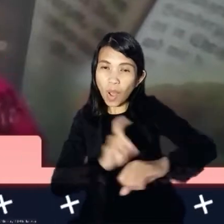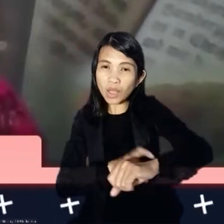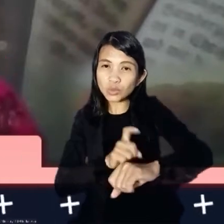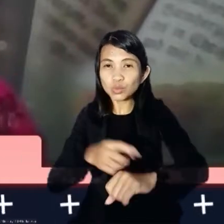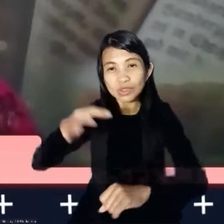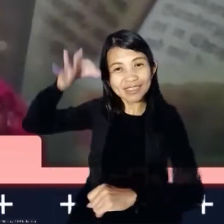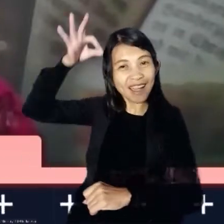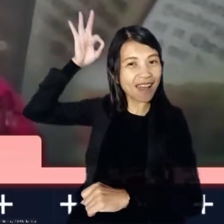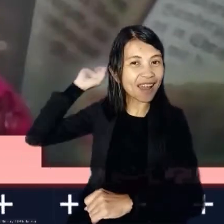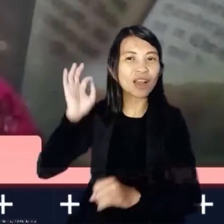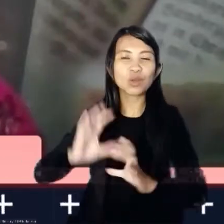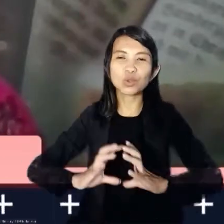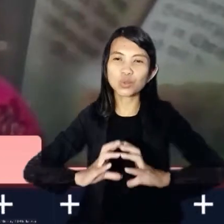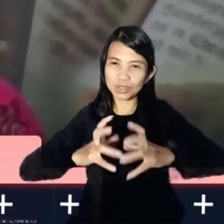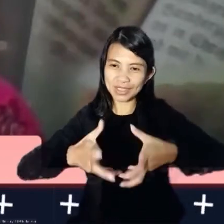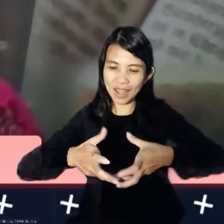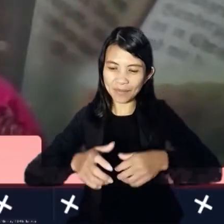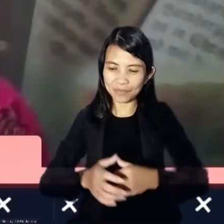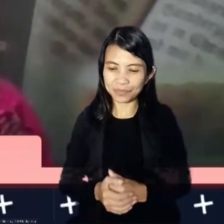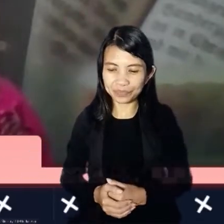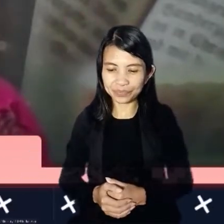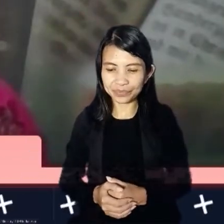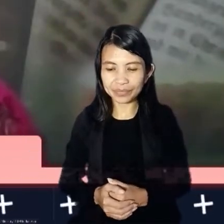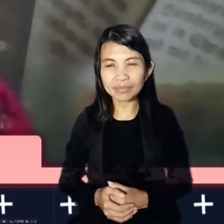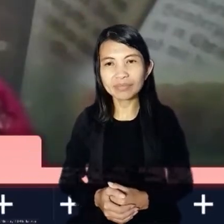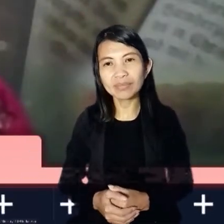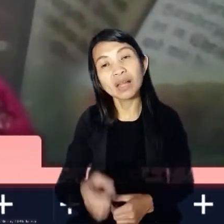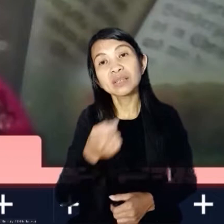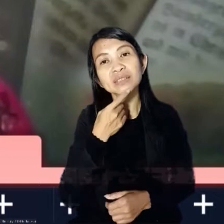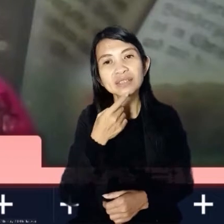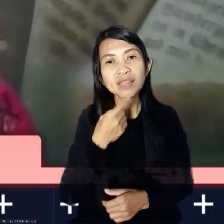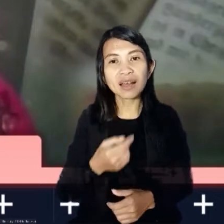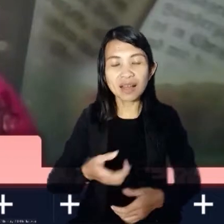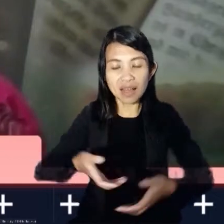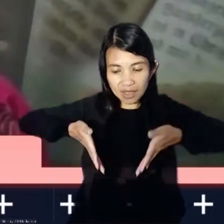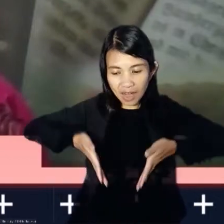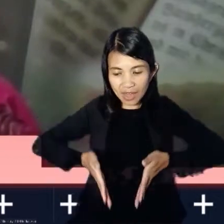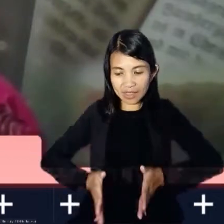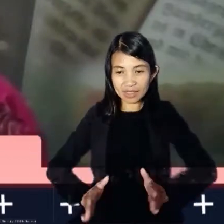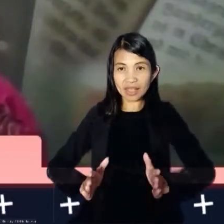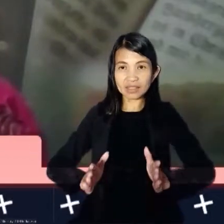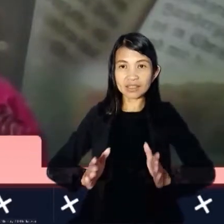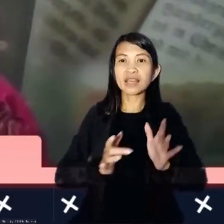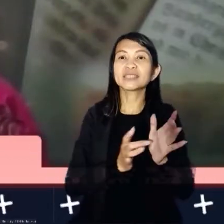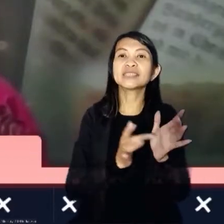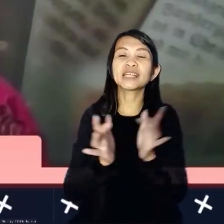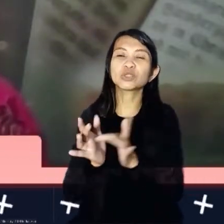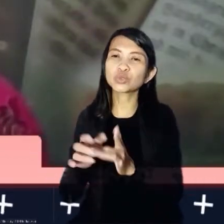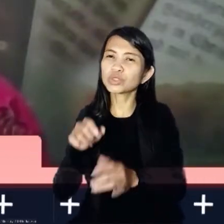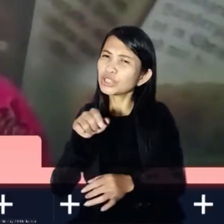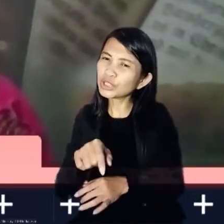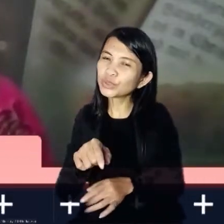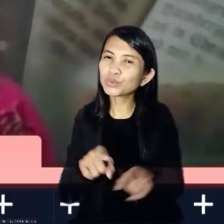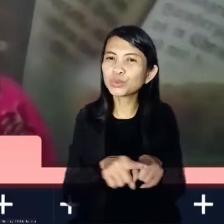sedangkan tentang kelahiran Yesus itu pun ada di